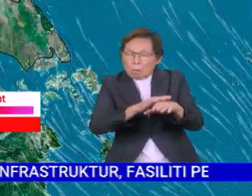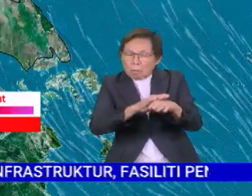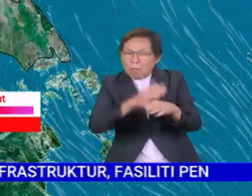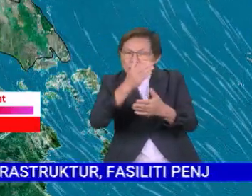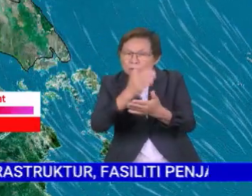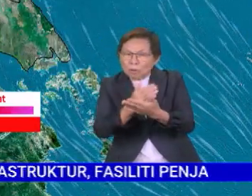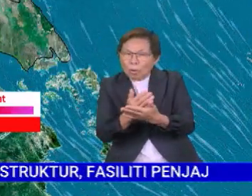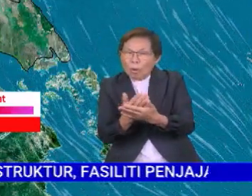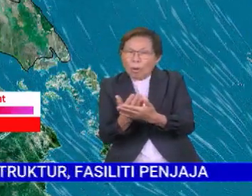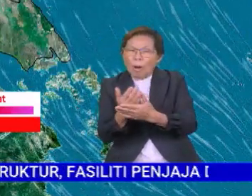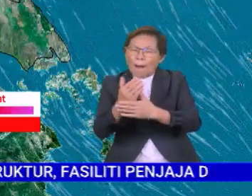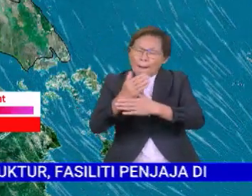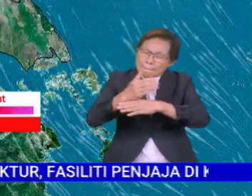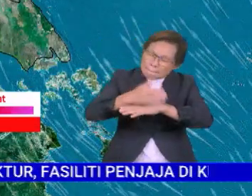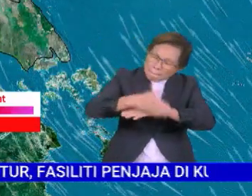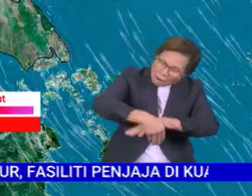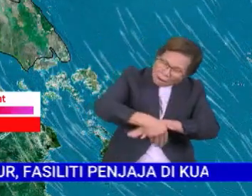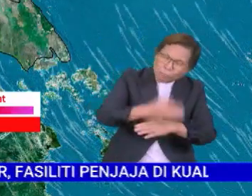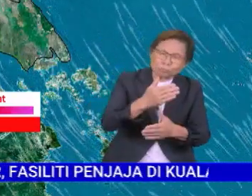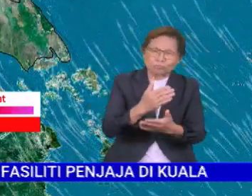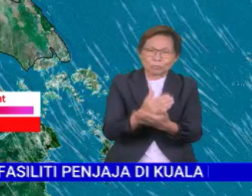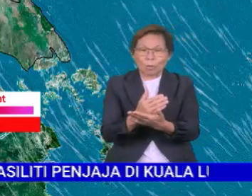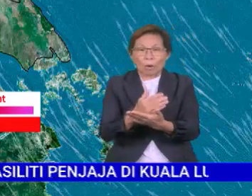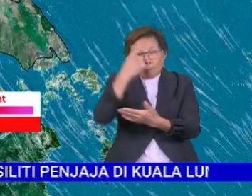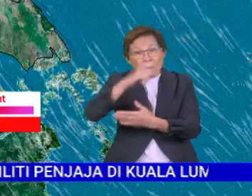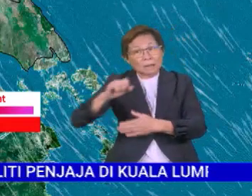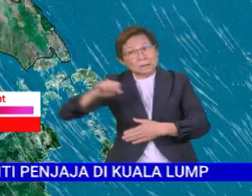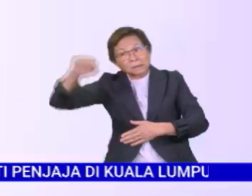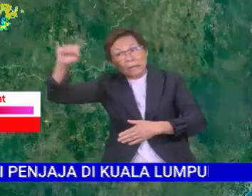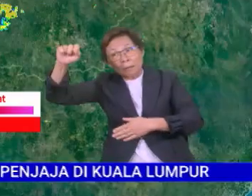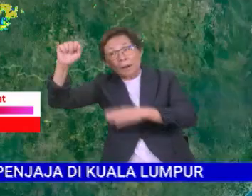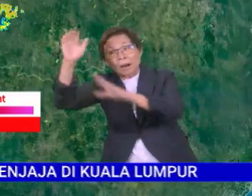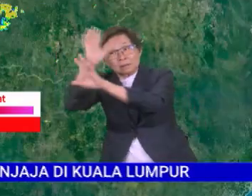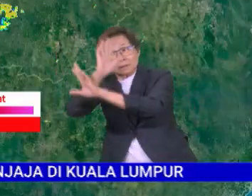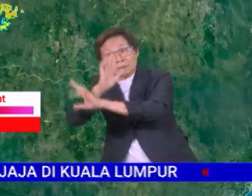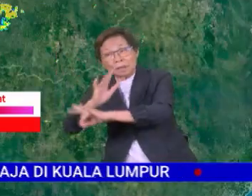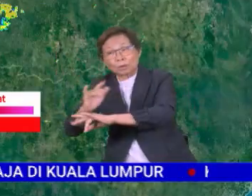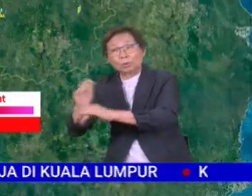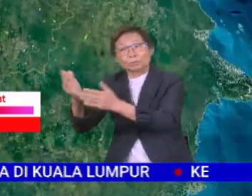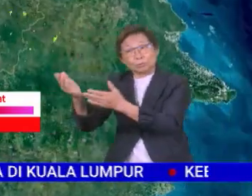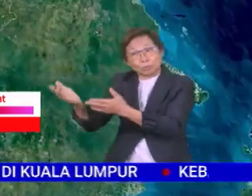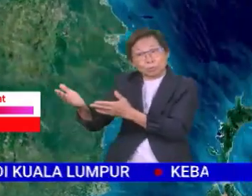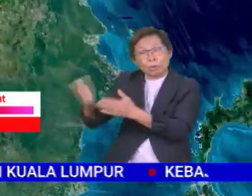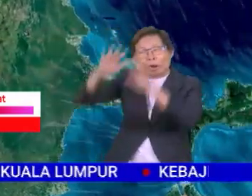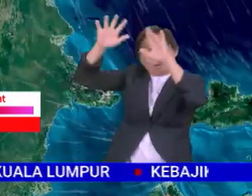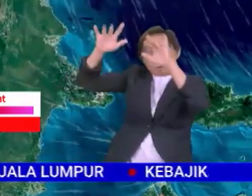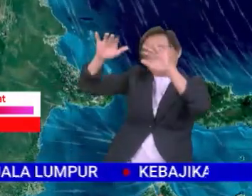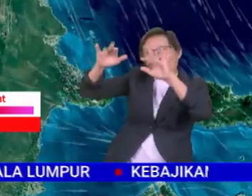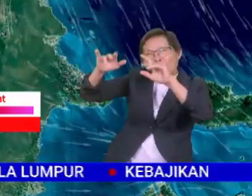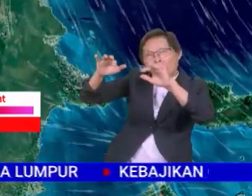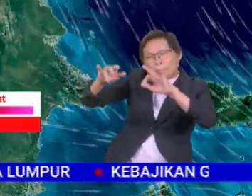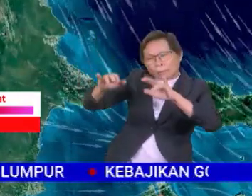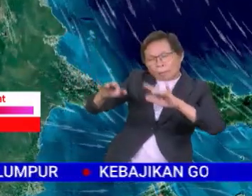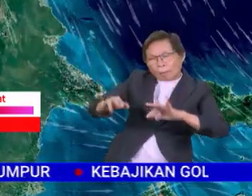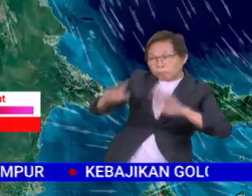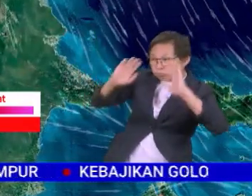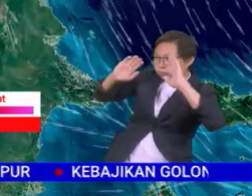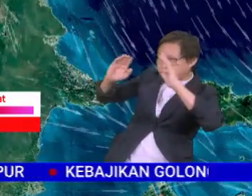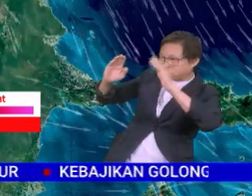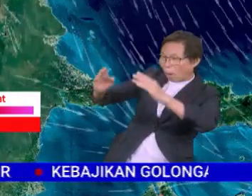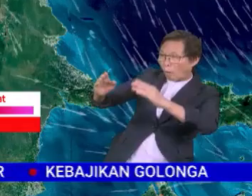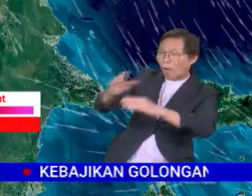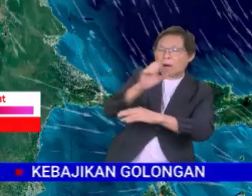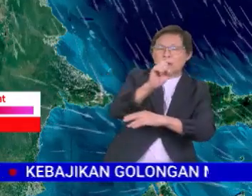reda menjelang lewat malam nanti. Bagi Sabah dan juga negeri Sarawak, hanya hujan ringan yang kini diperhatikan